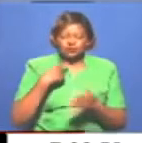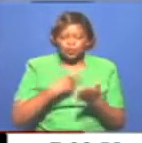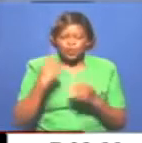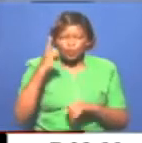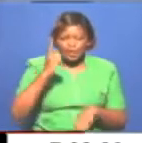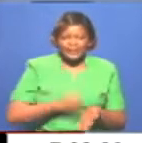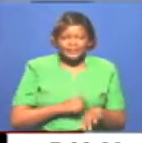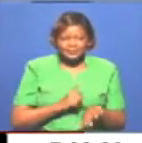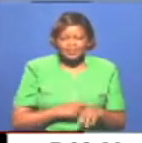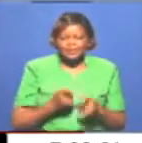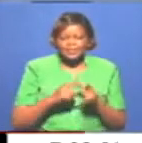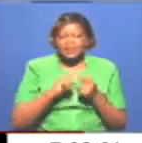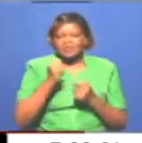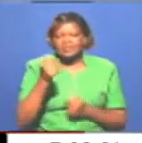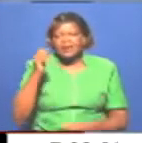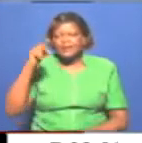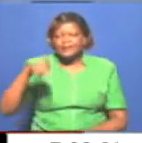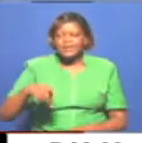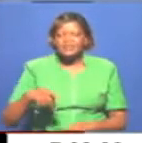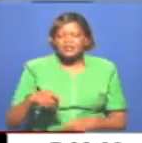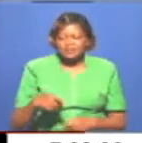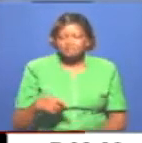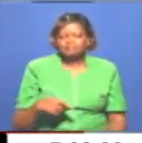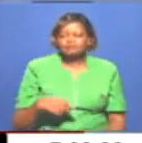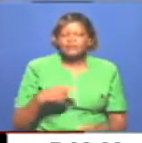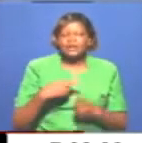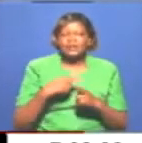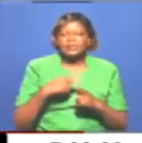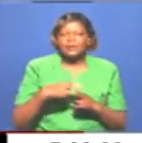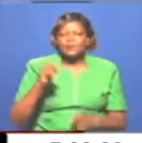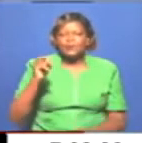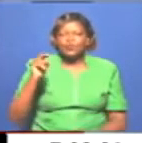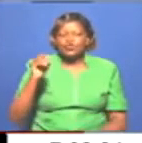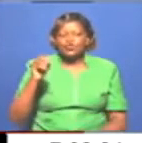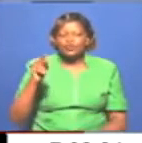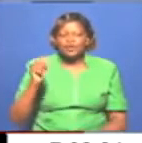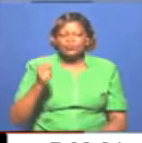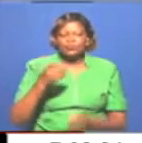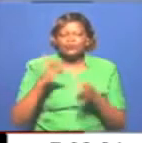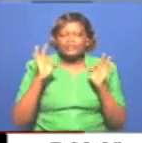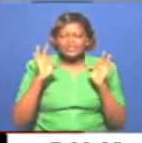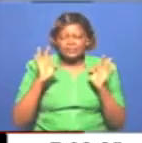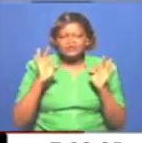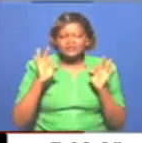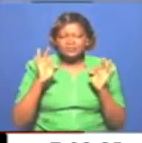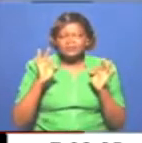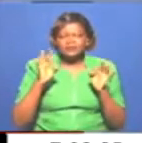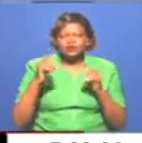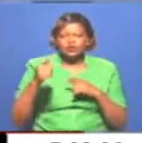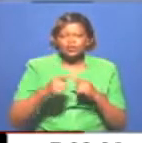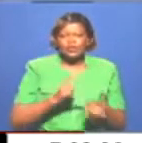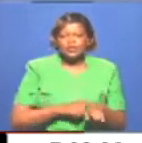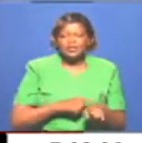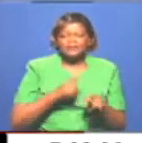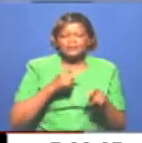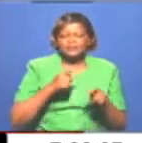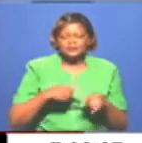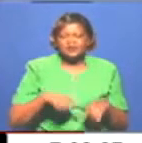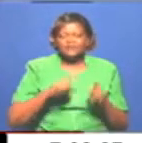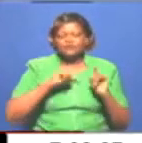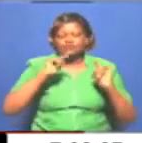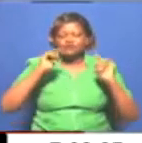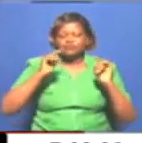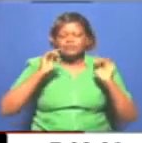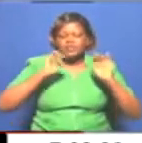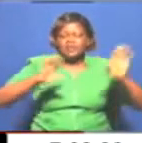Chache Kusini Richard Onyonka aliachiliwa bila kufunguliwa mashtaka yoyote muda mfupi baada ya kujisalimisha katika makao makuu